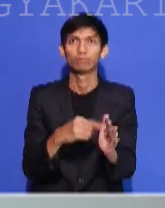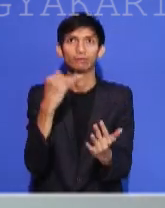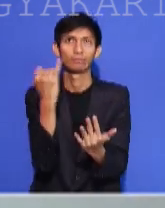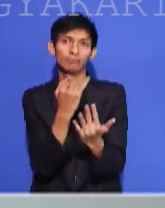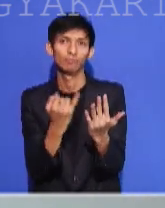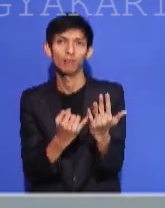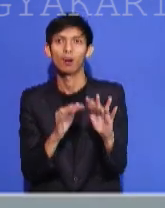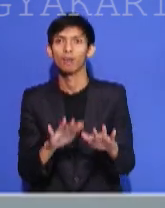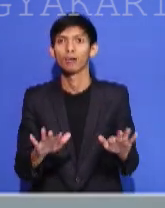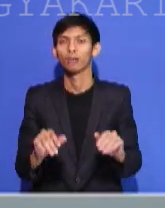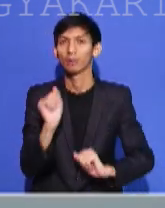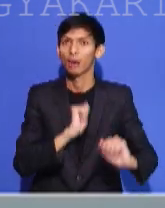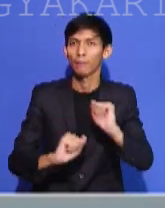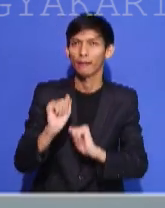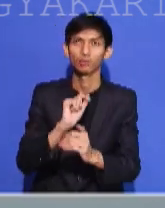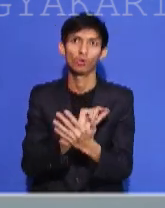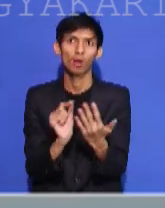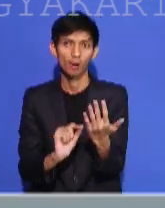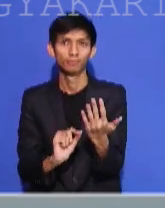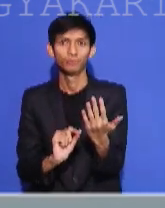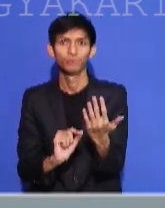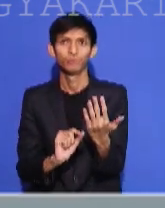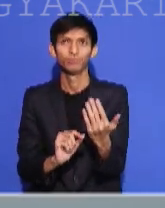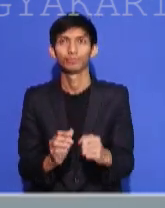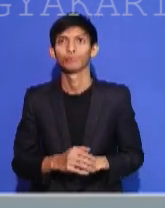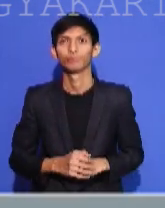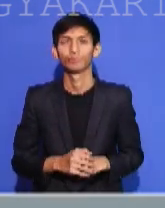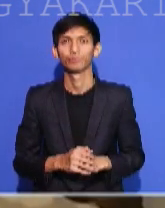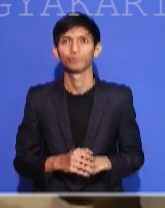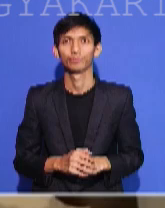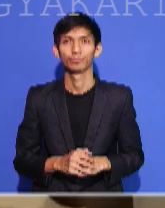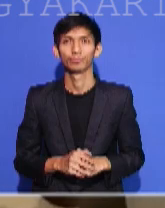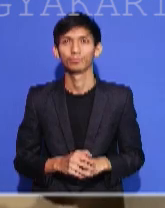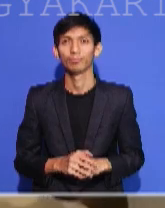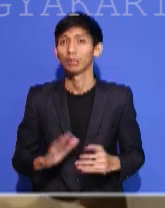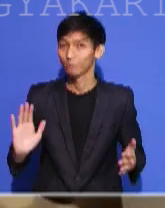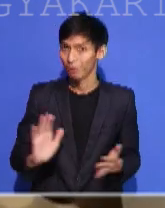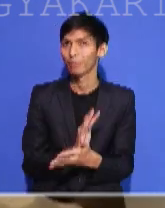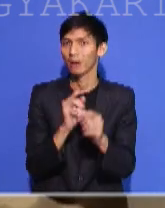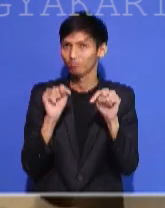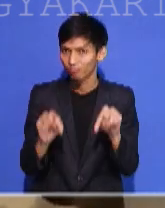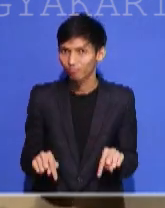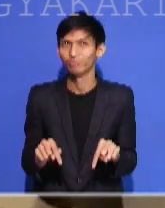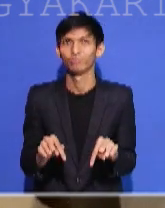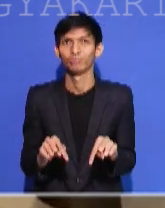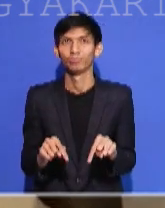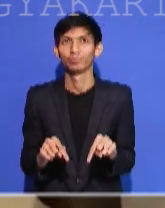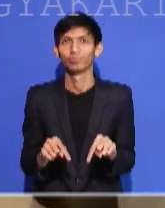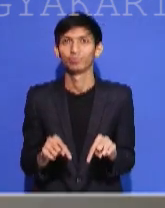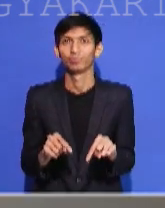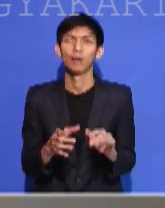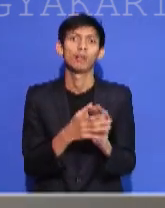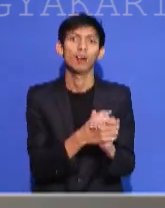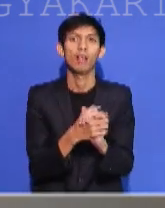dari kegiatan sekolah menggambar yang diselenggarakan oleh museum. Pada kesempatan peringatan Hari Guru tersebut juga dikenangkan sosok Pak Tino